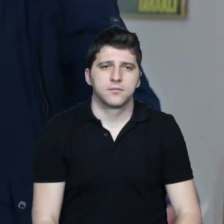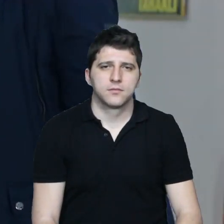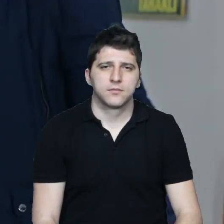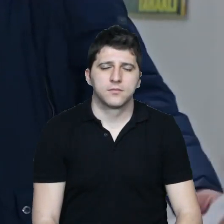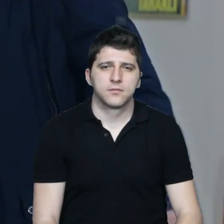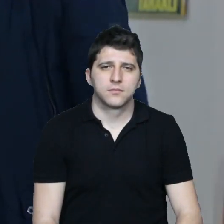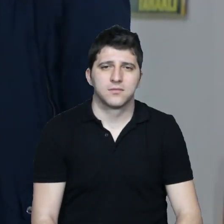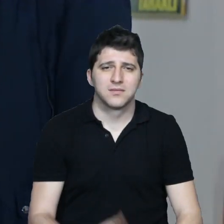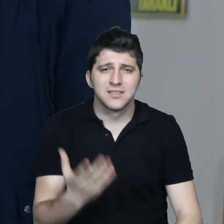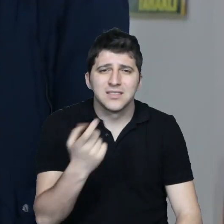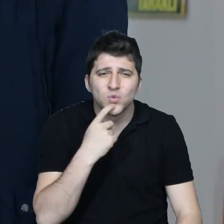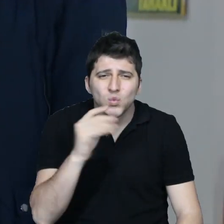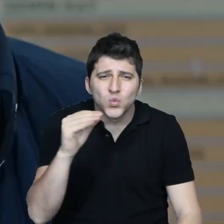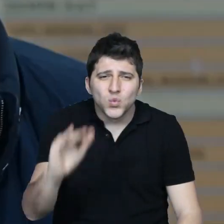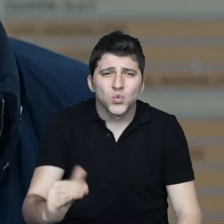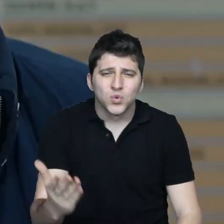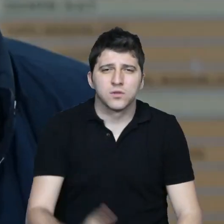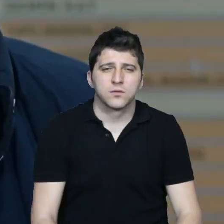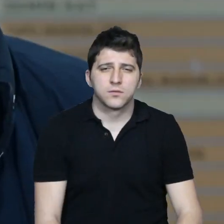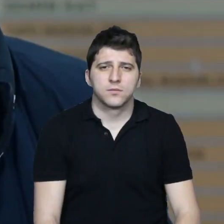Bu daha küçücük.